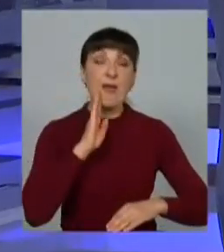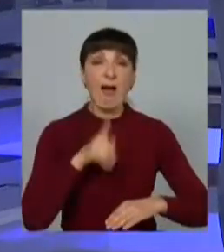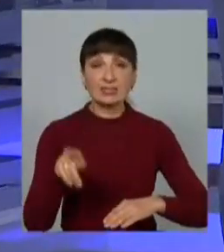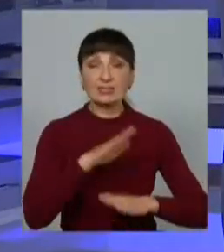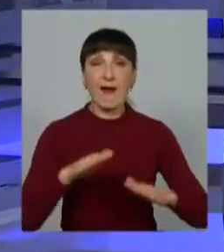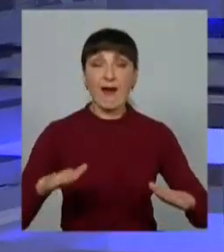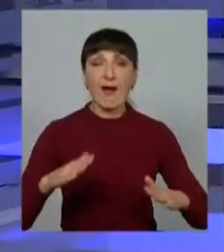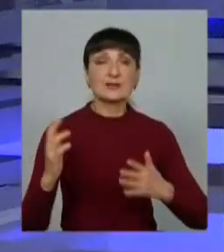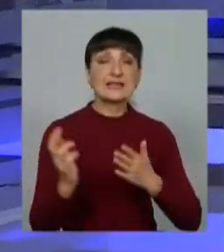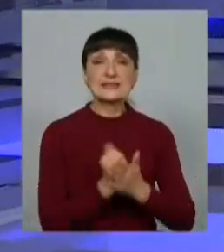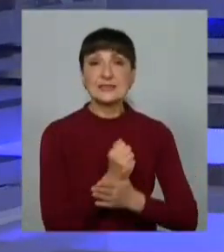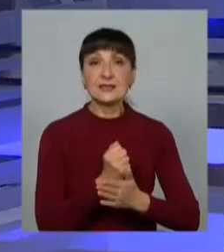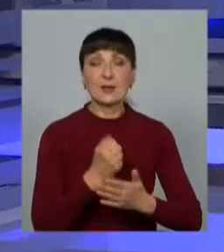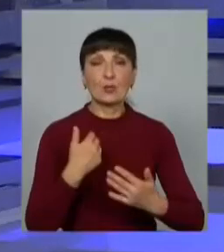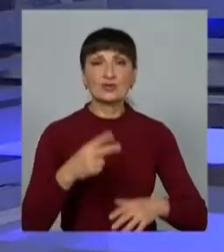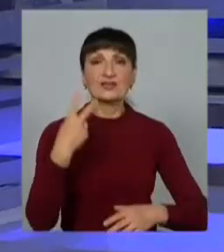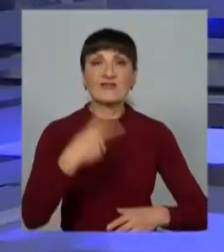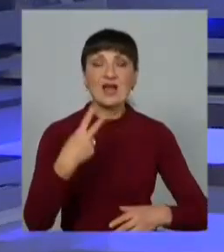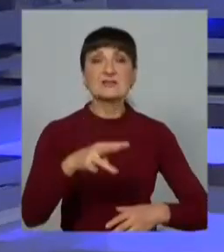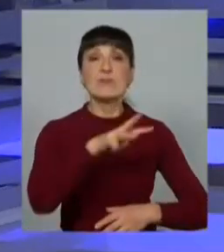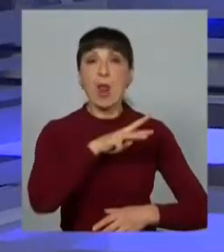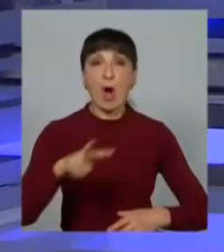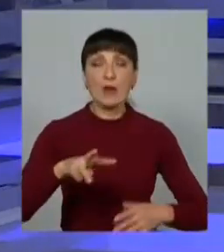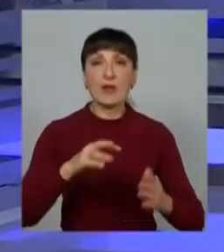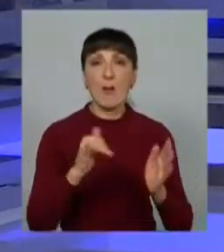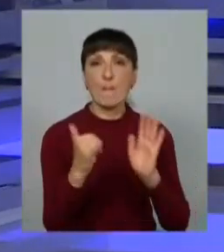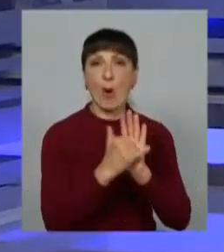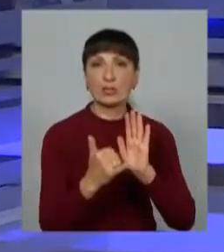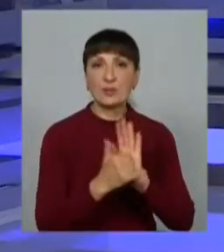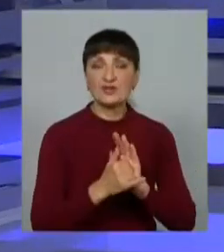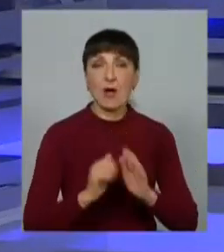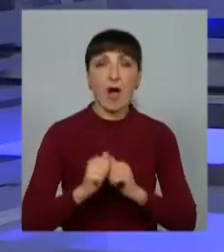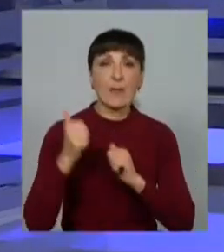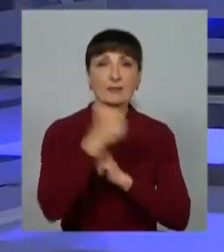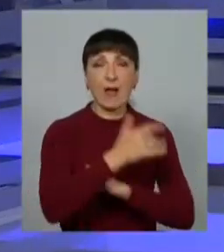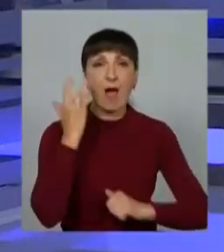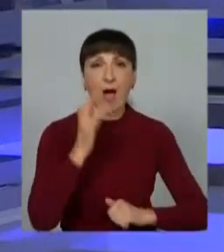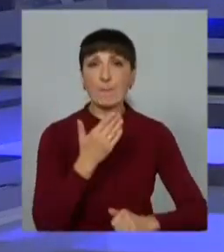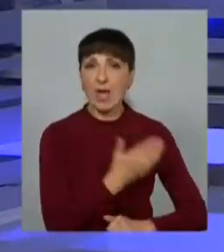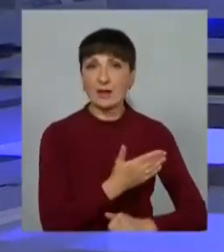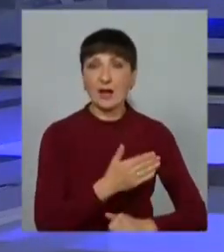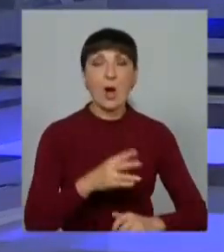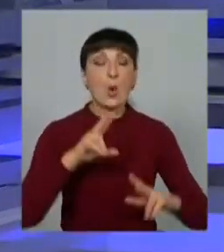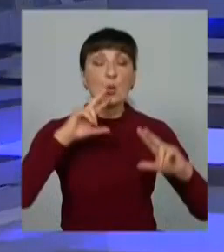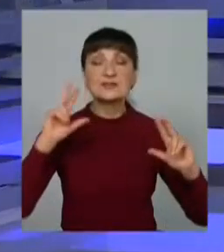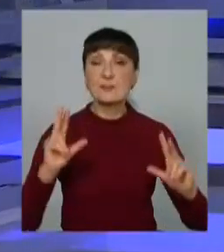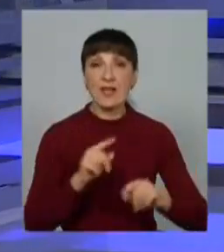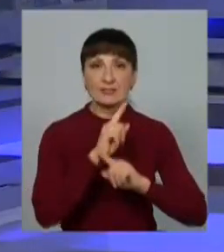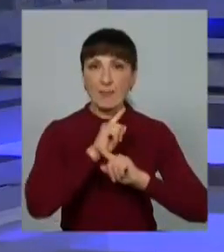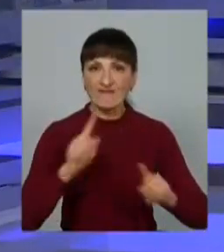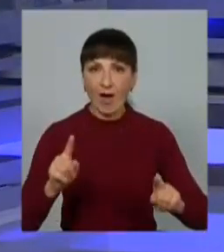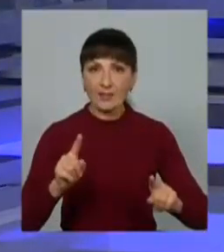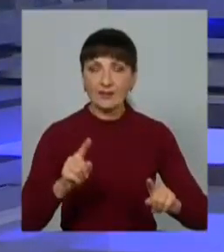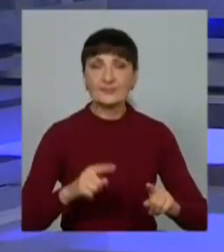House достигли отметки в 20 миллионов подписчиков, обогнав американский Hype House. Небывалого успеха его участники, то